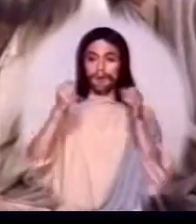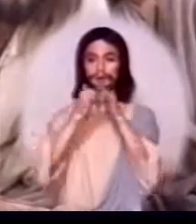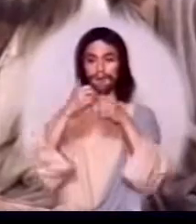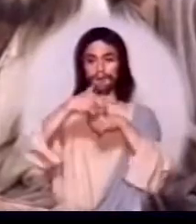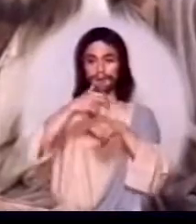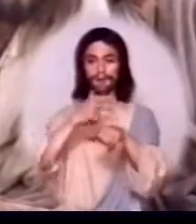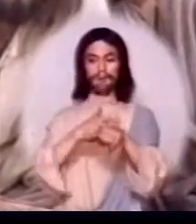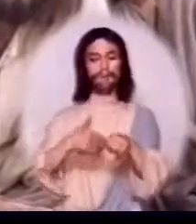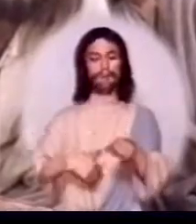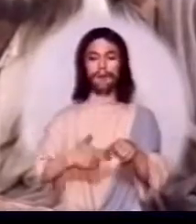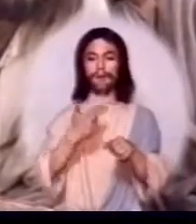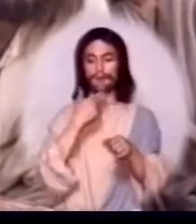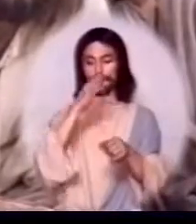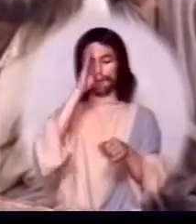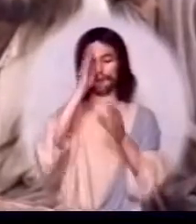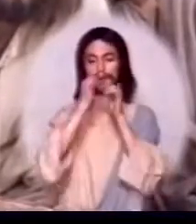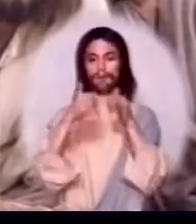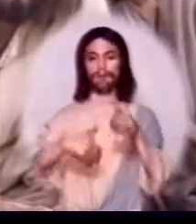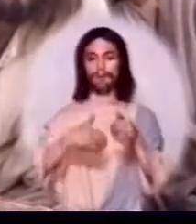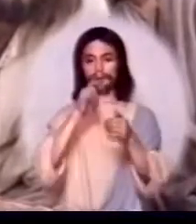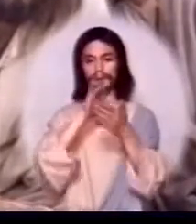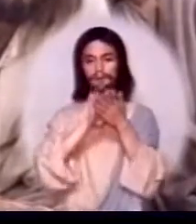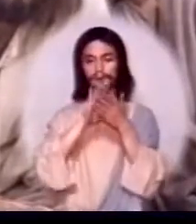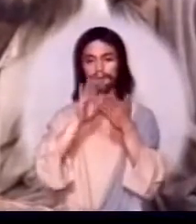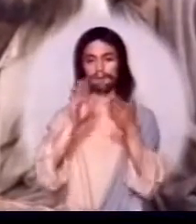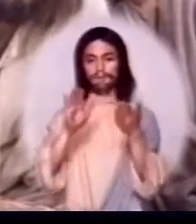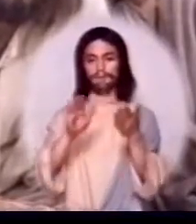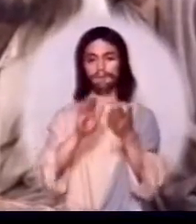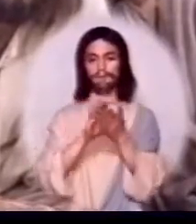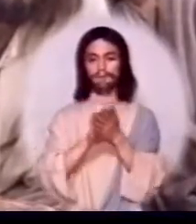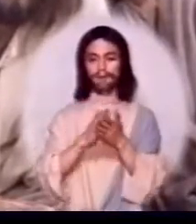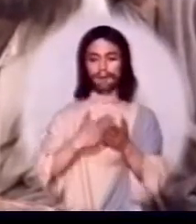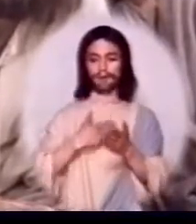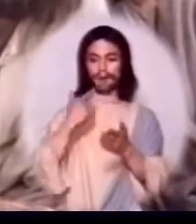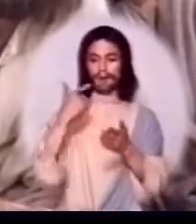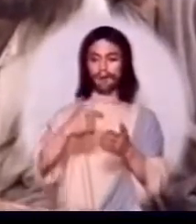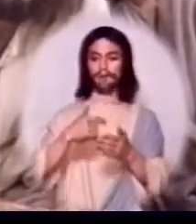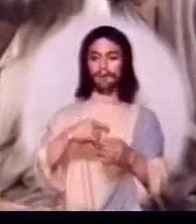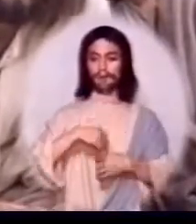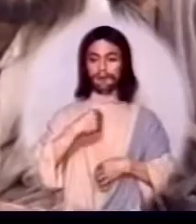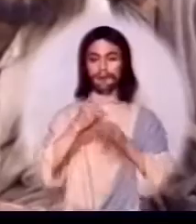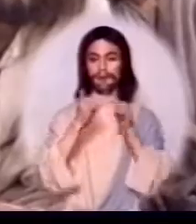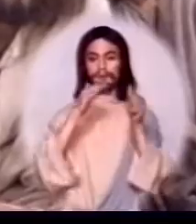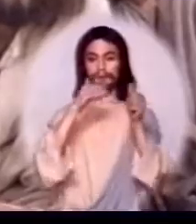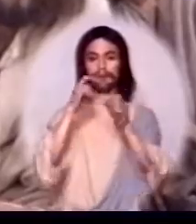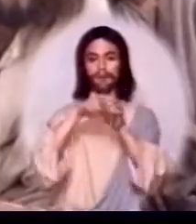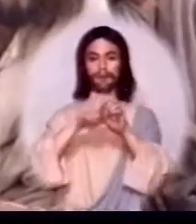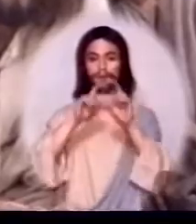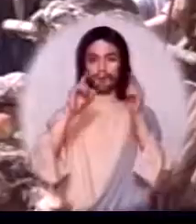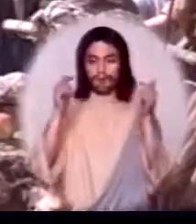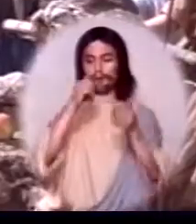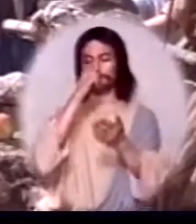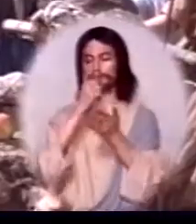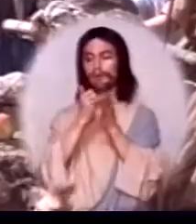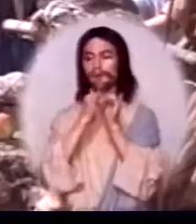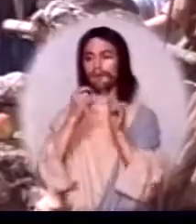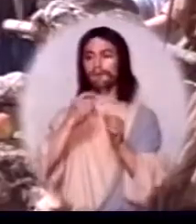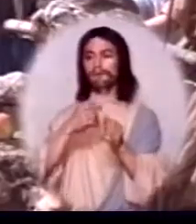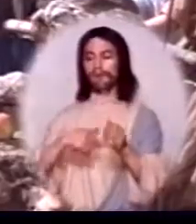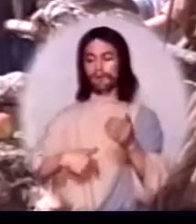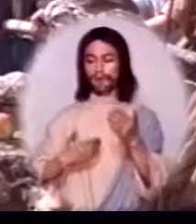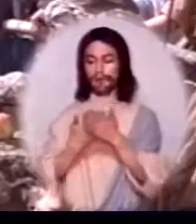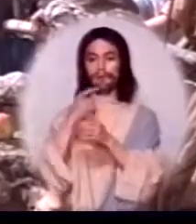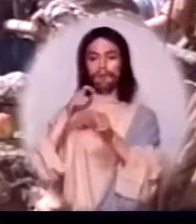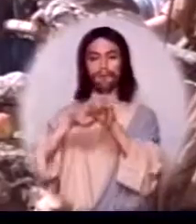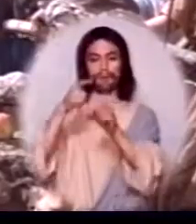건강한 자에게는 의사가 필요 없고 병든 자에게 필요하느니라. 나는 의인을 부르러 온 것이 아니라 죄인을